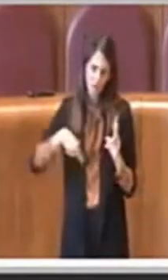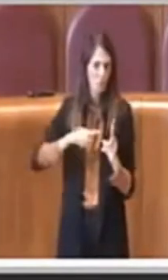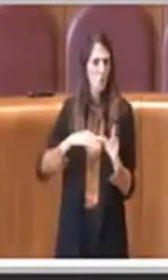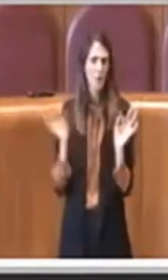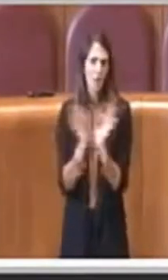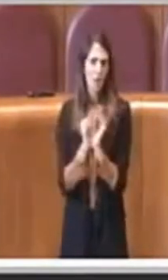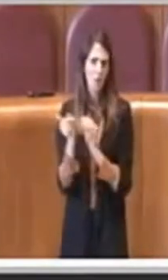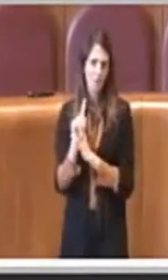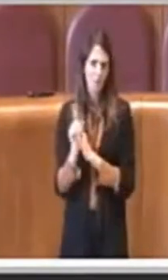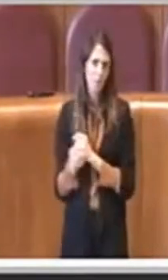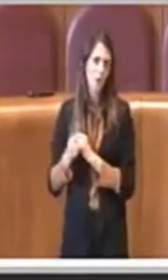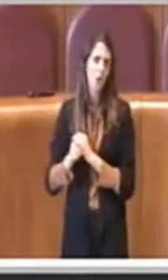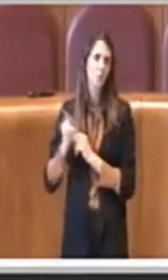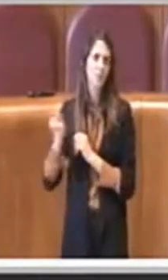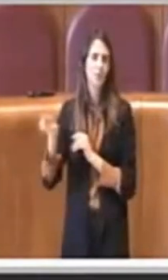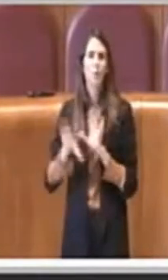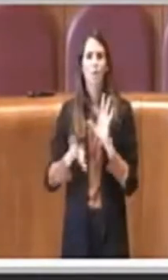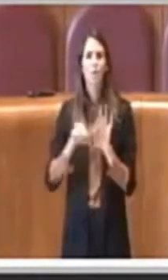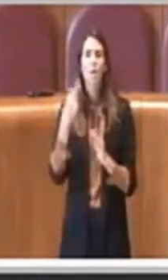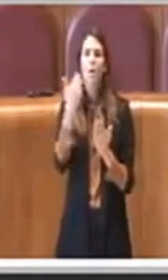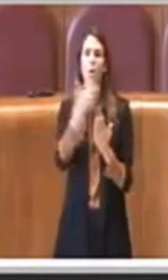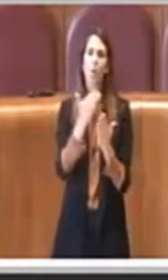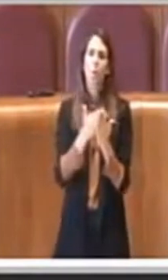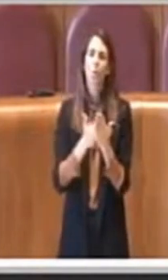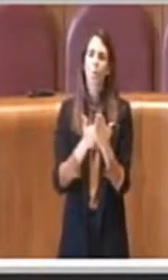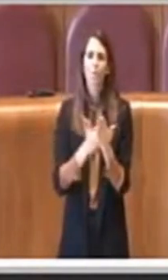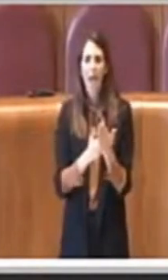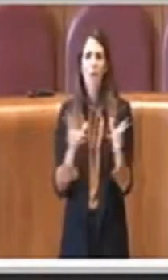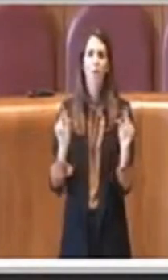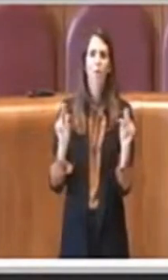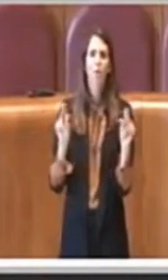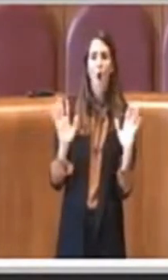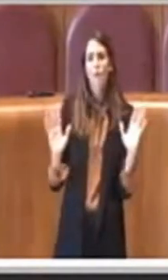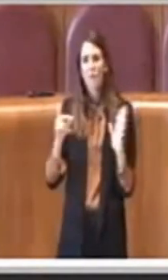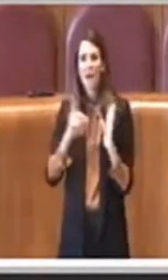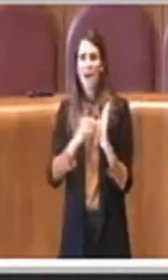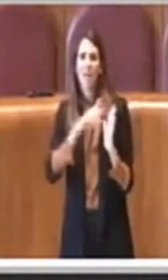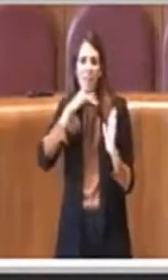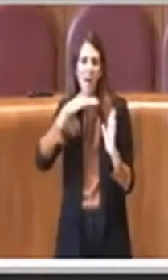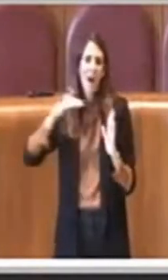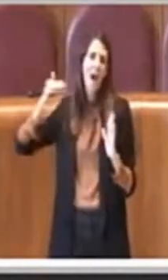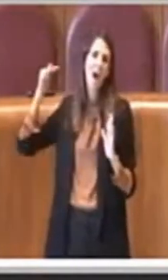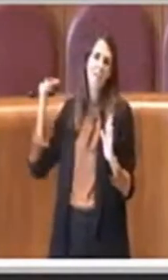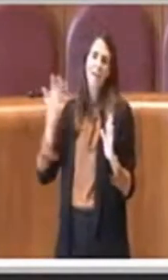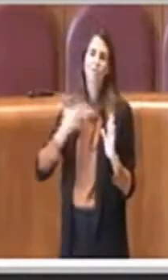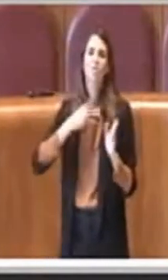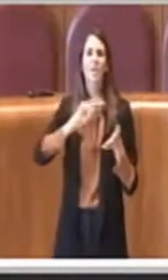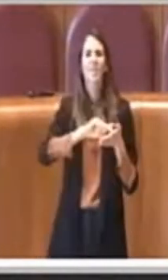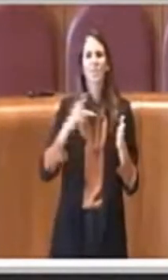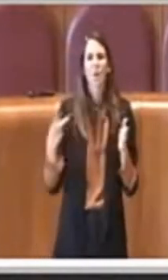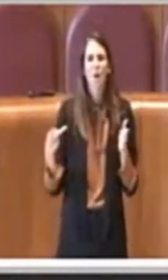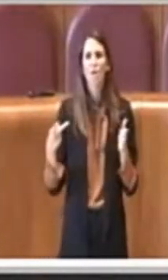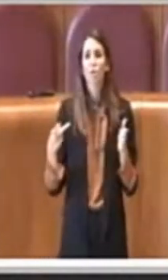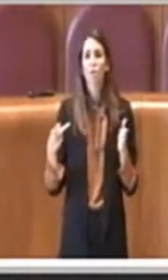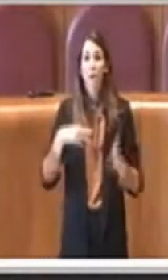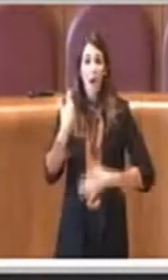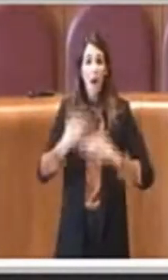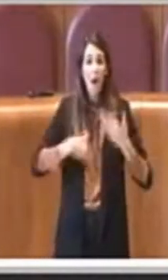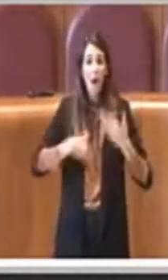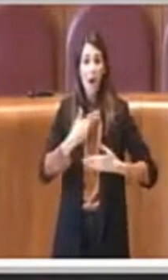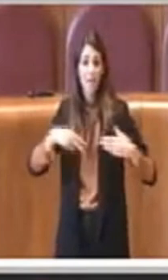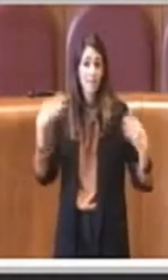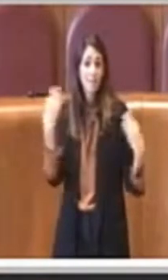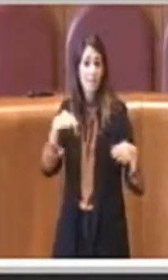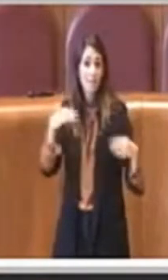perché è un piano anche quello moderno ma datato, con tecnologie non avanzate,